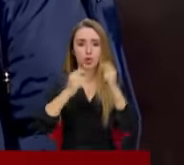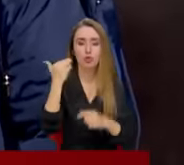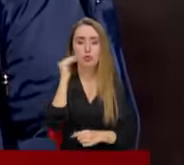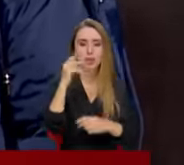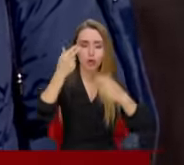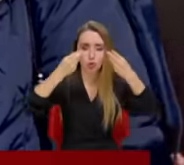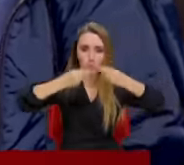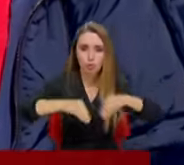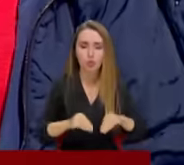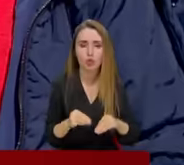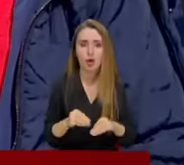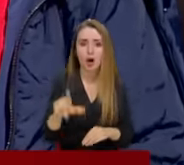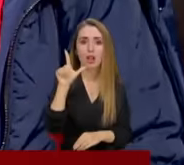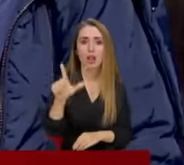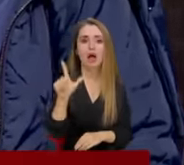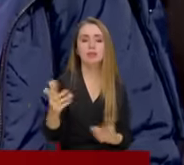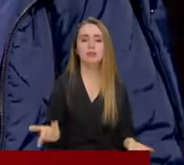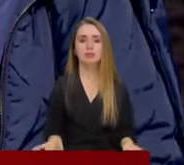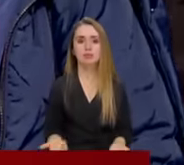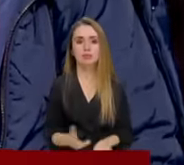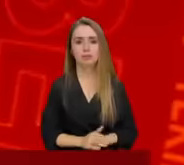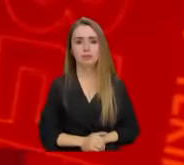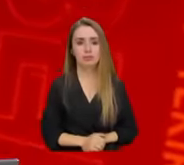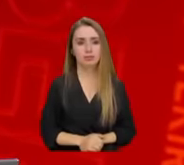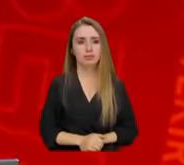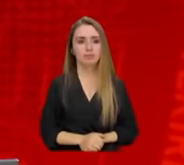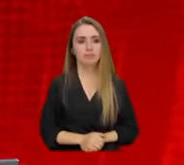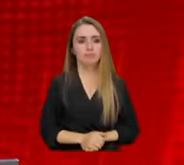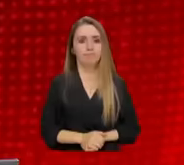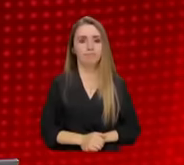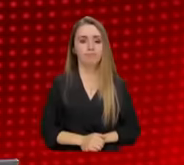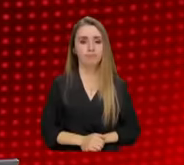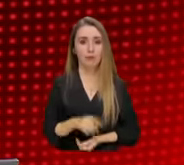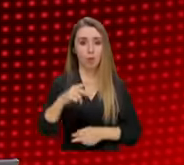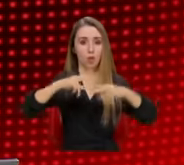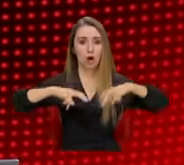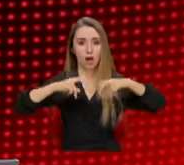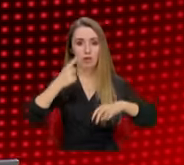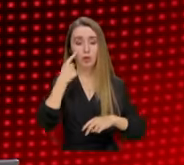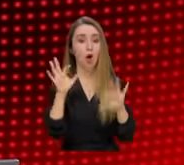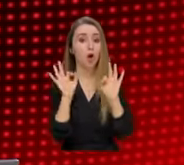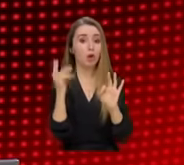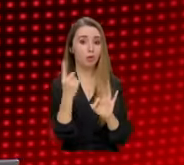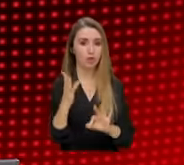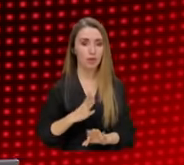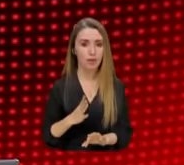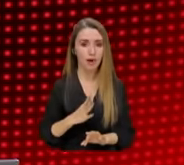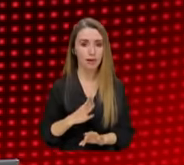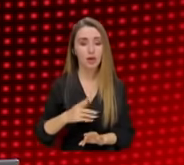yumurta bunlar zaruri ihtiyaç, gıda yani. Efendim, bu araştırmada bir önemli nokta daha